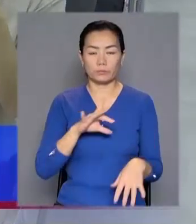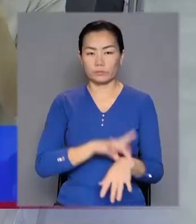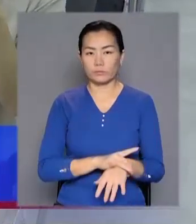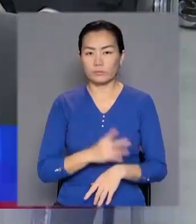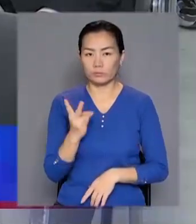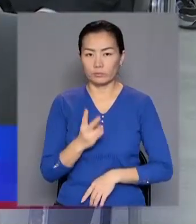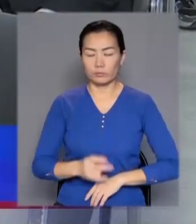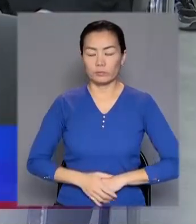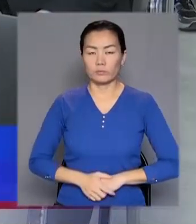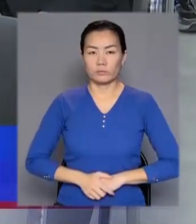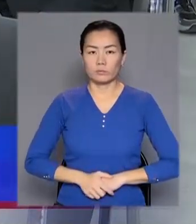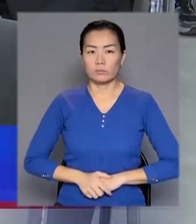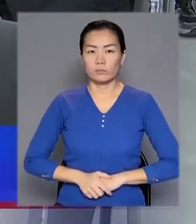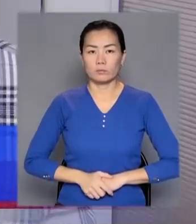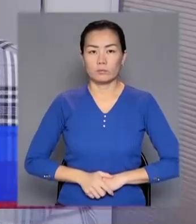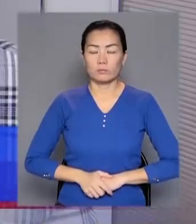күресу.